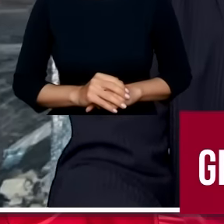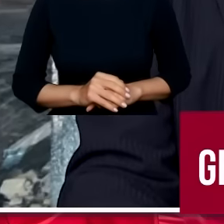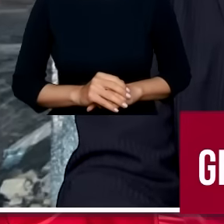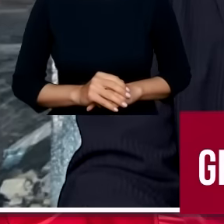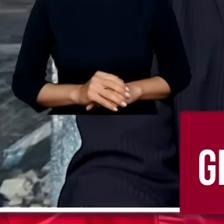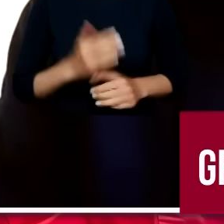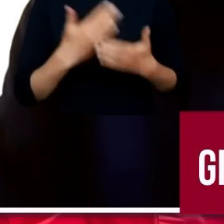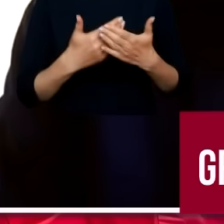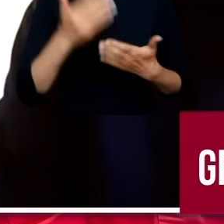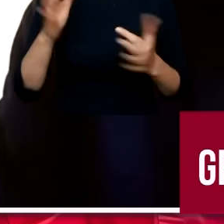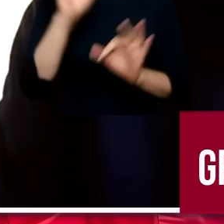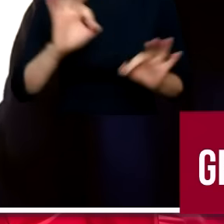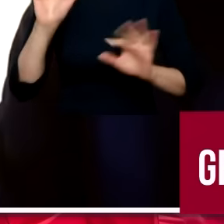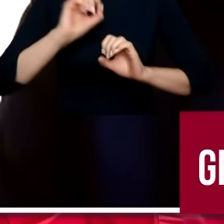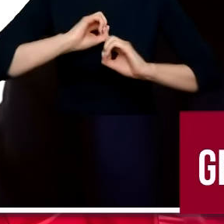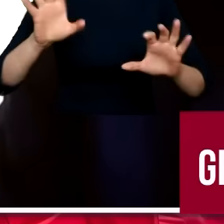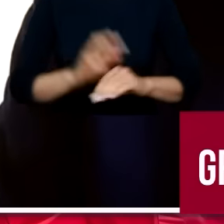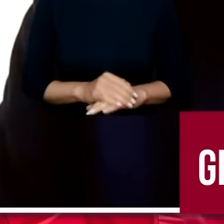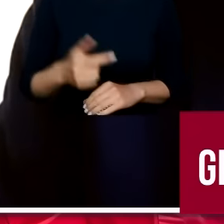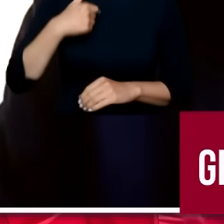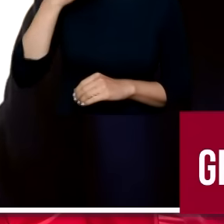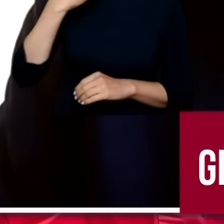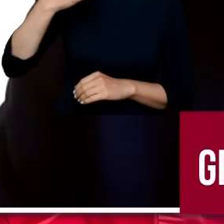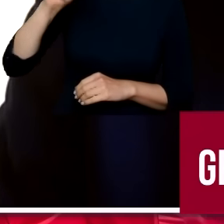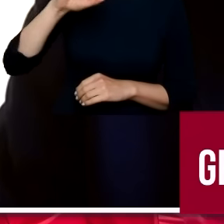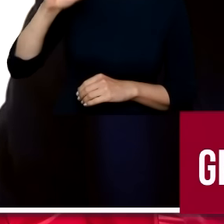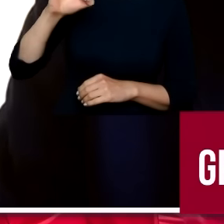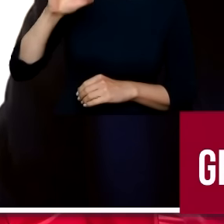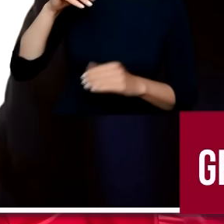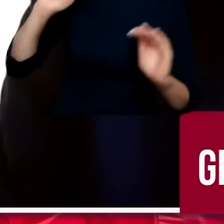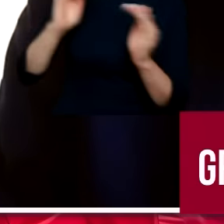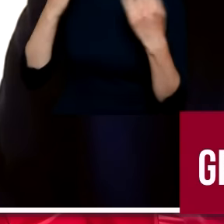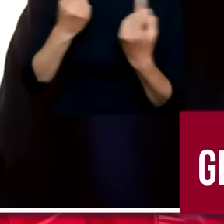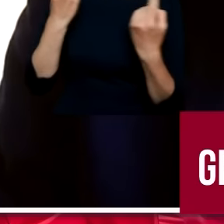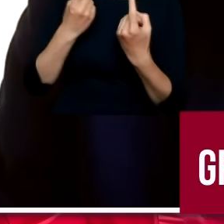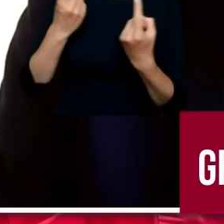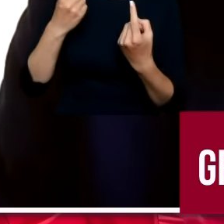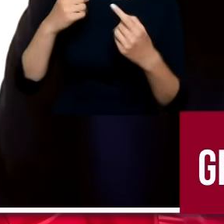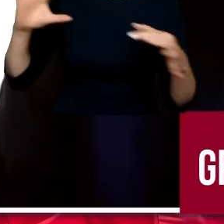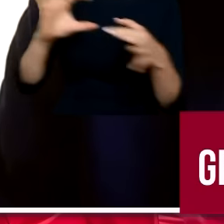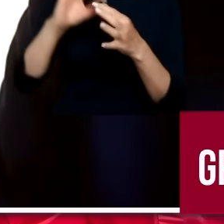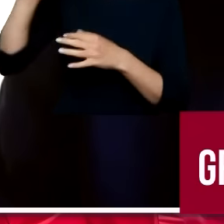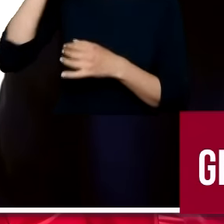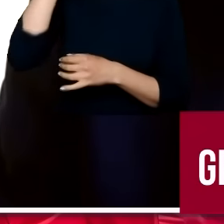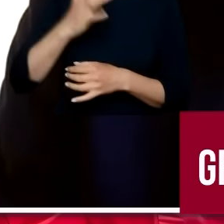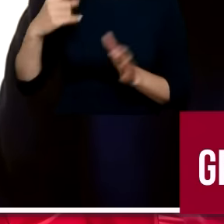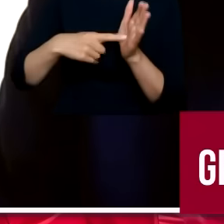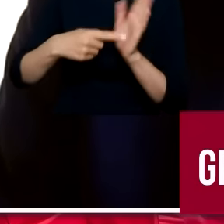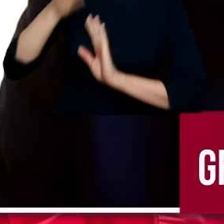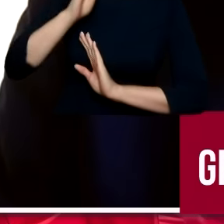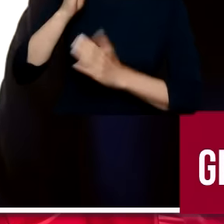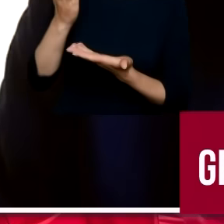właśnie kategoriach Makro o sporze o interpretacje dotyczące Rosjan natomiast tak tutaj znowu będę